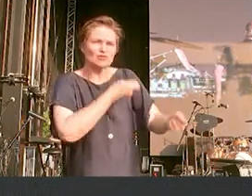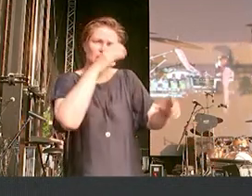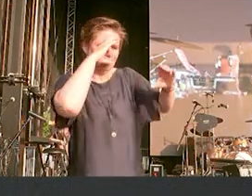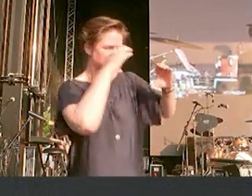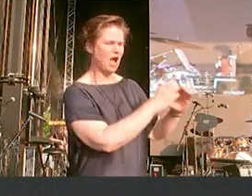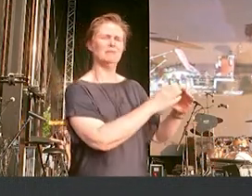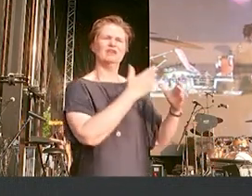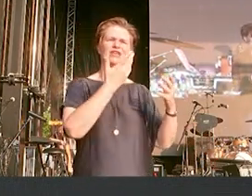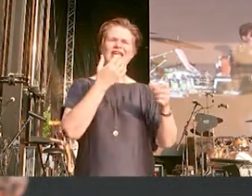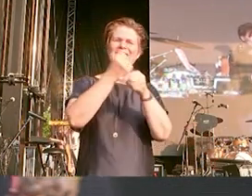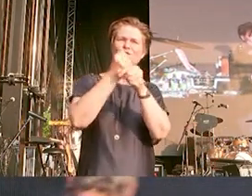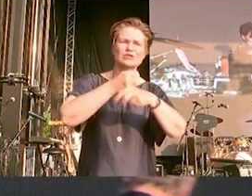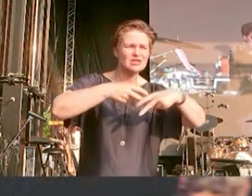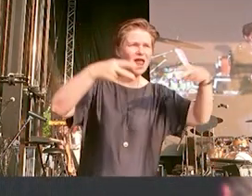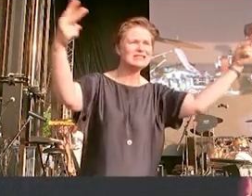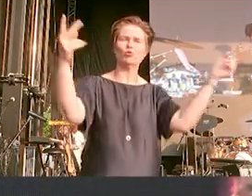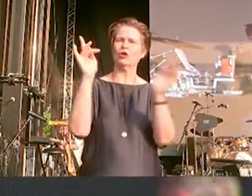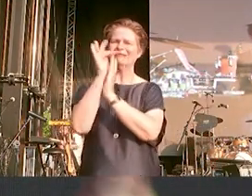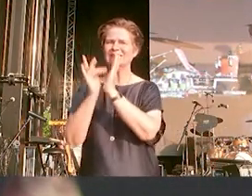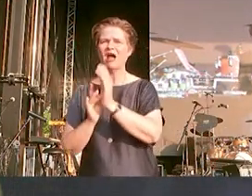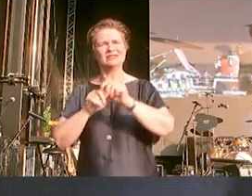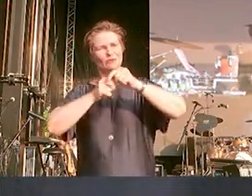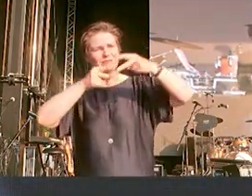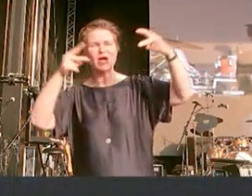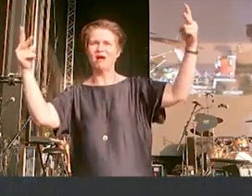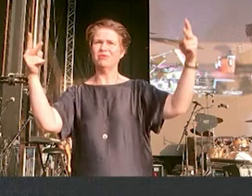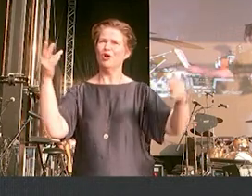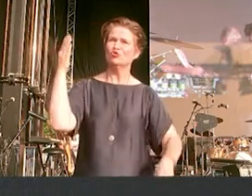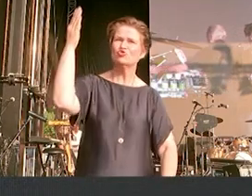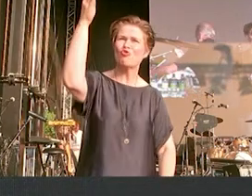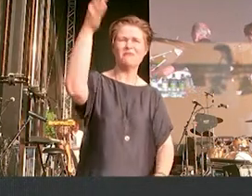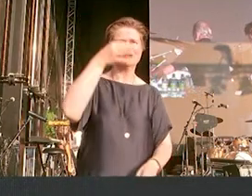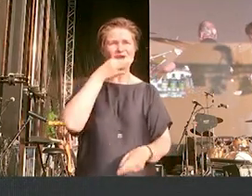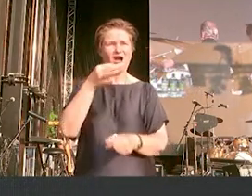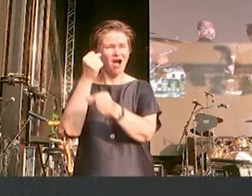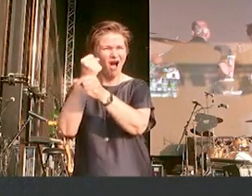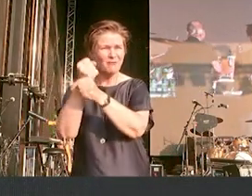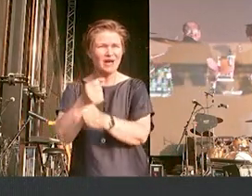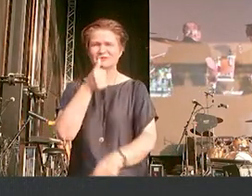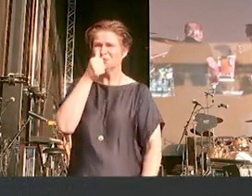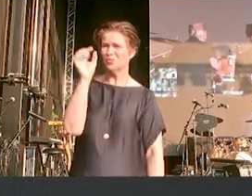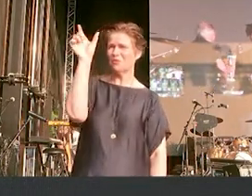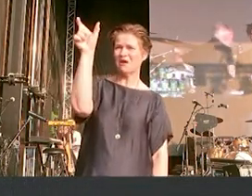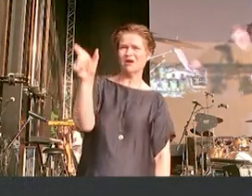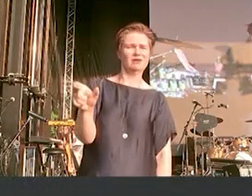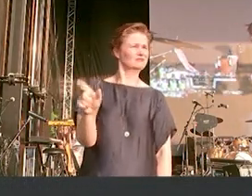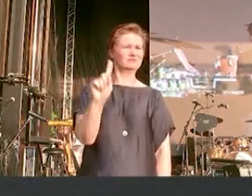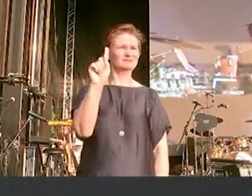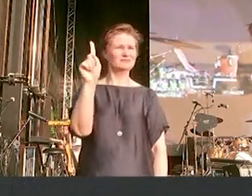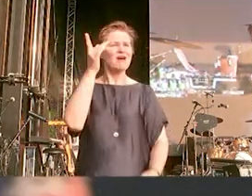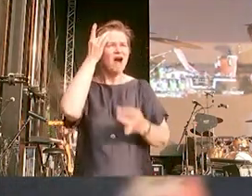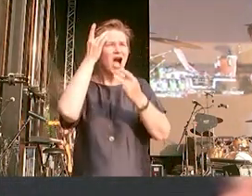und Digitalisierung nicht nur als Fragen der Zukunft der Arbeit, sondern auch als Fragen der Anerkennung